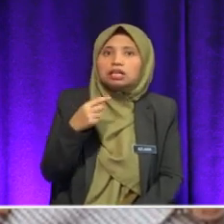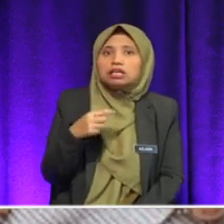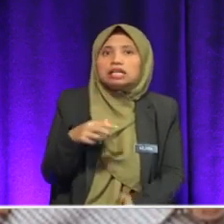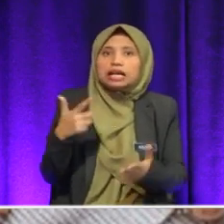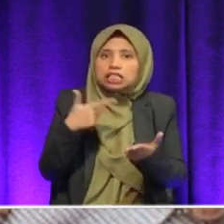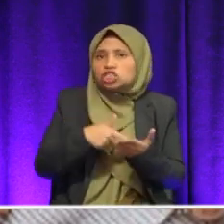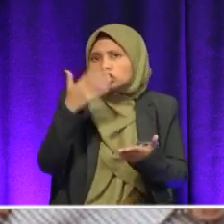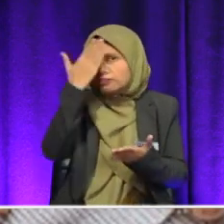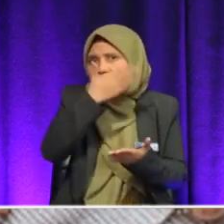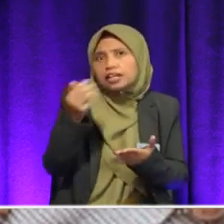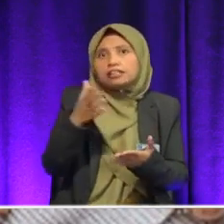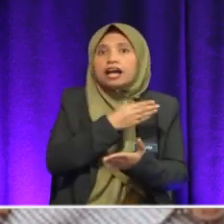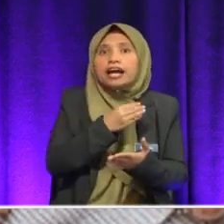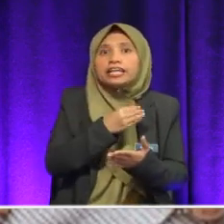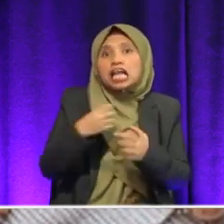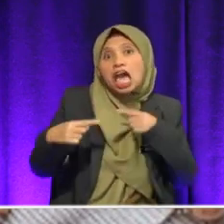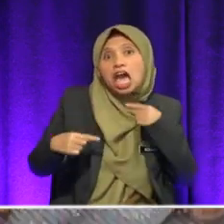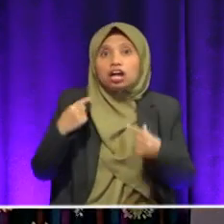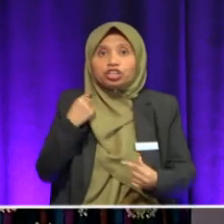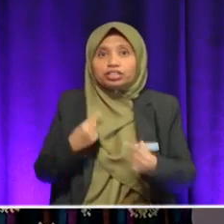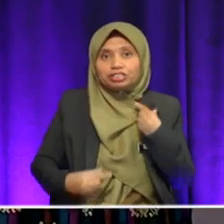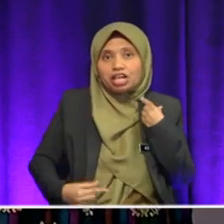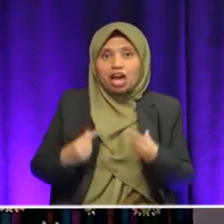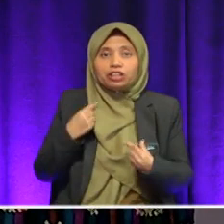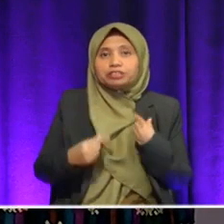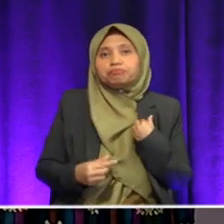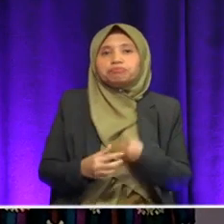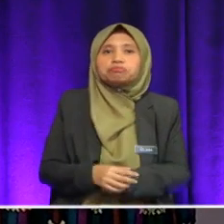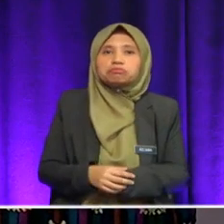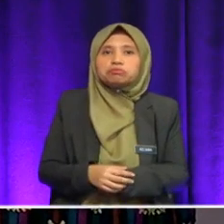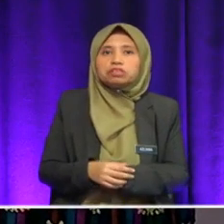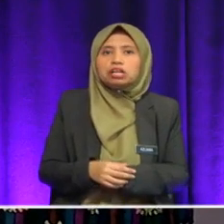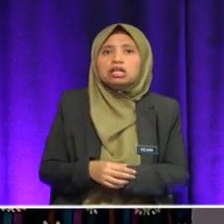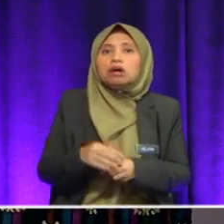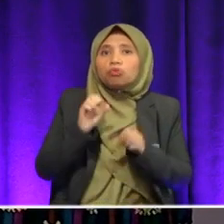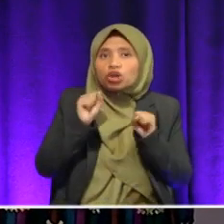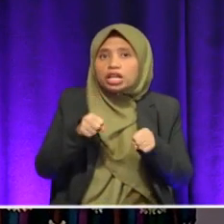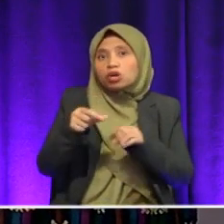lebih elegan jadi kemasan yayasan ini kita digunakan